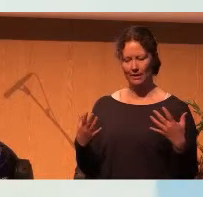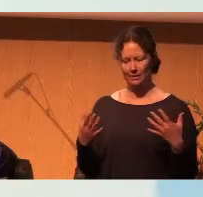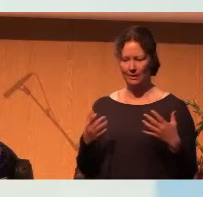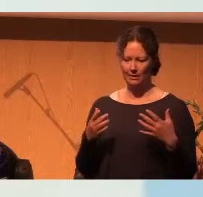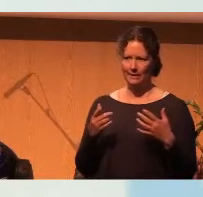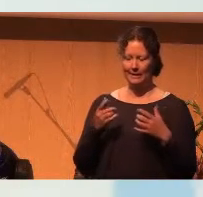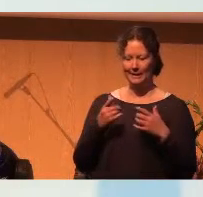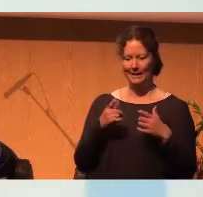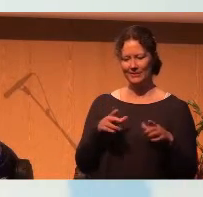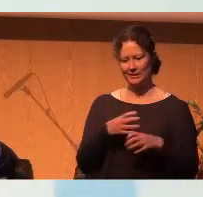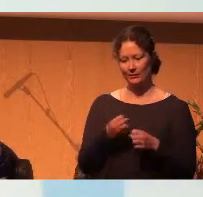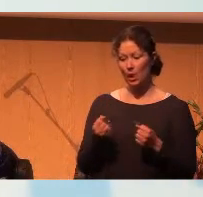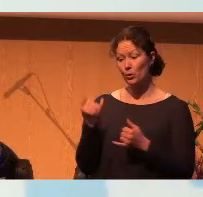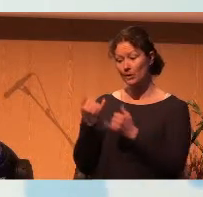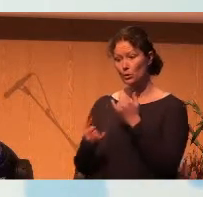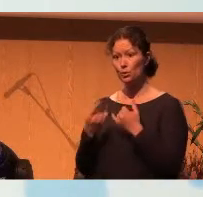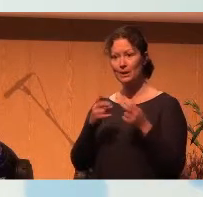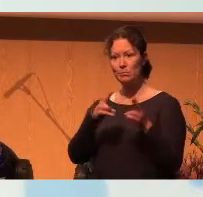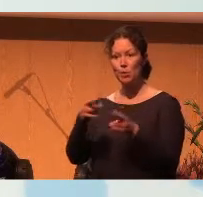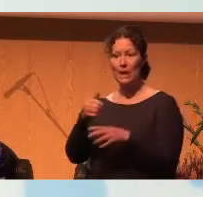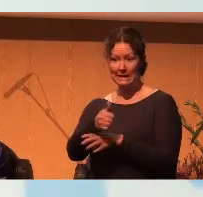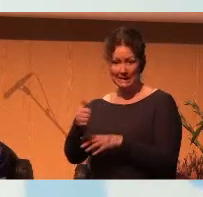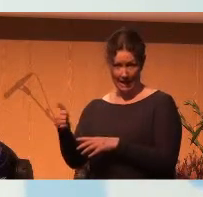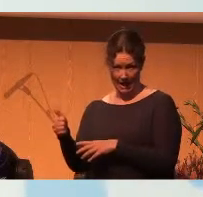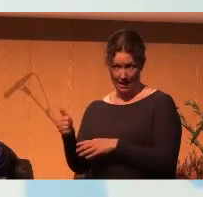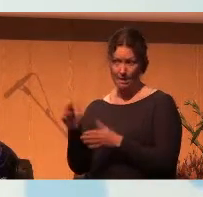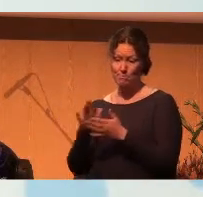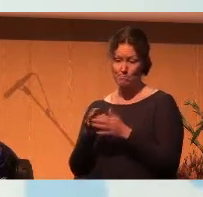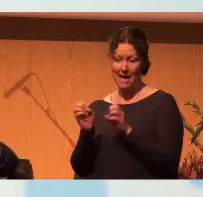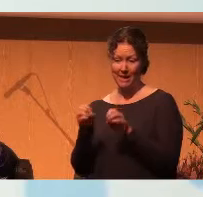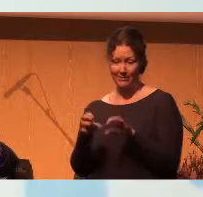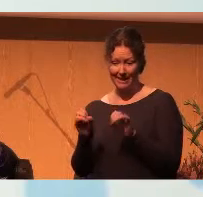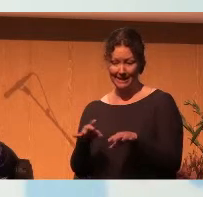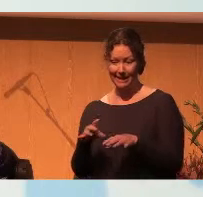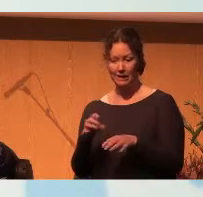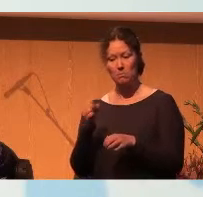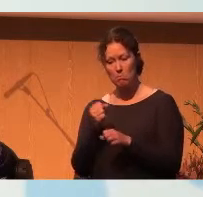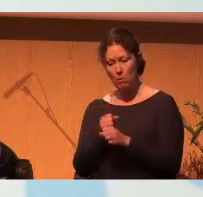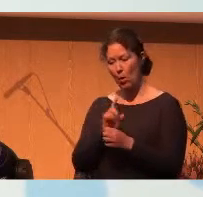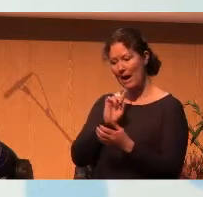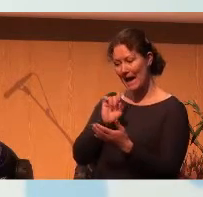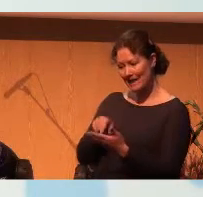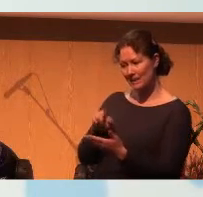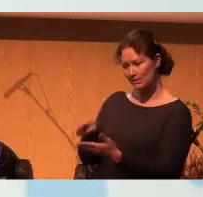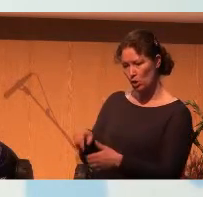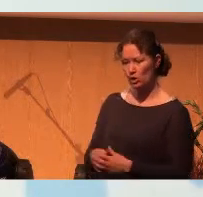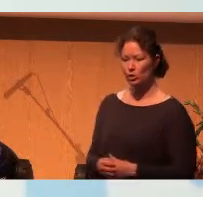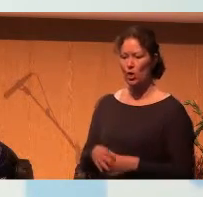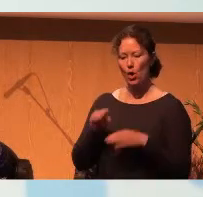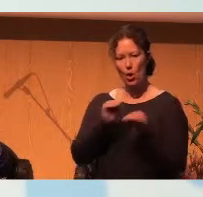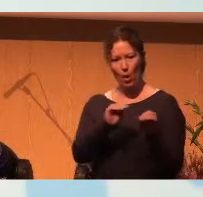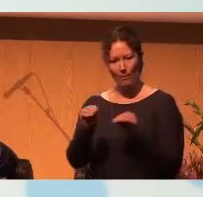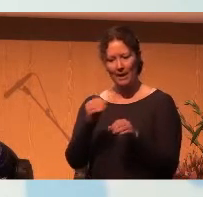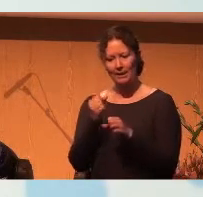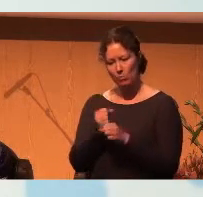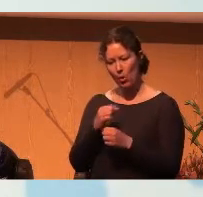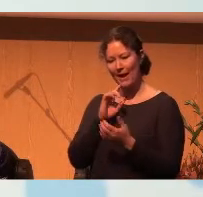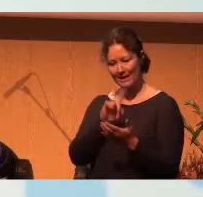Og til slutt, til brukerne selv. Medvirkning må etterspørres. Opplæring må